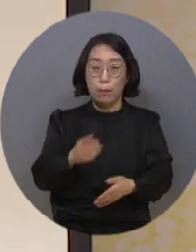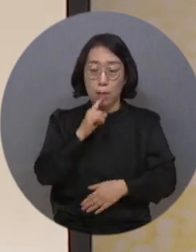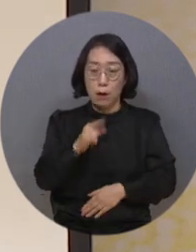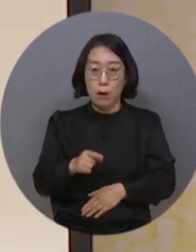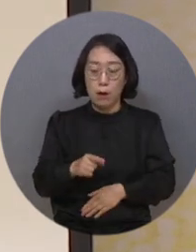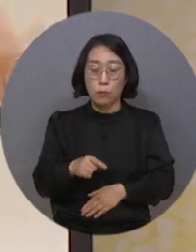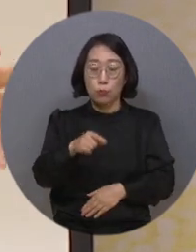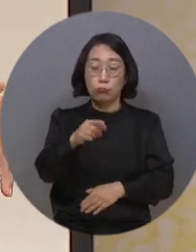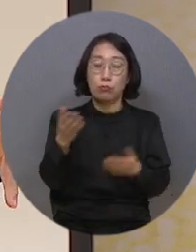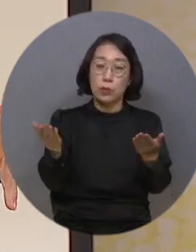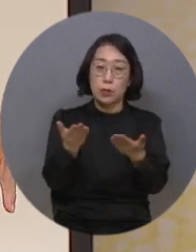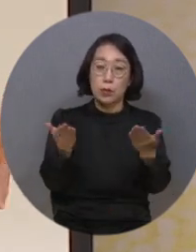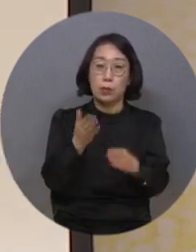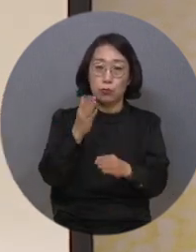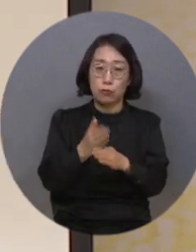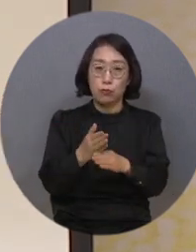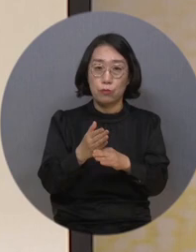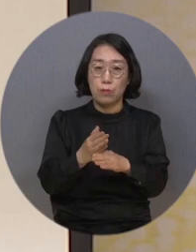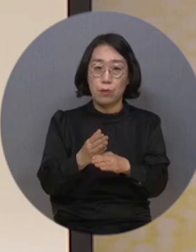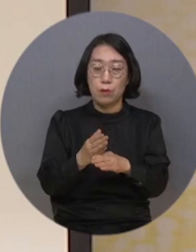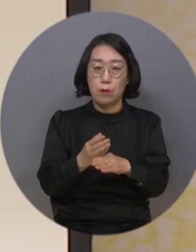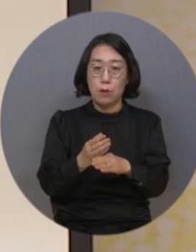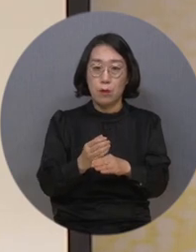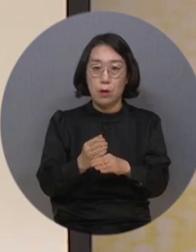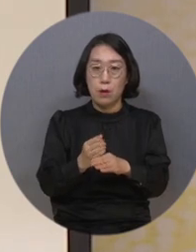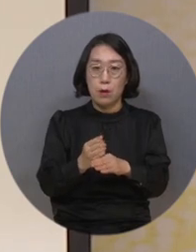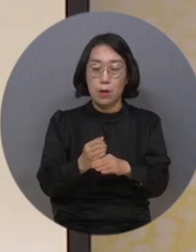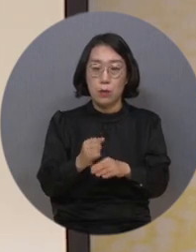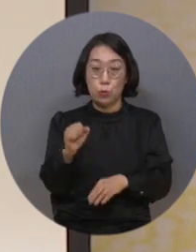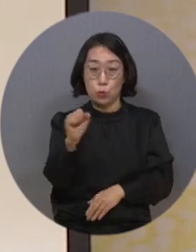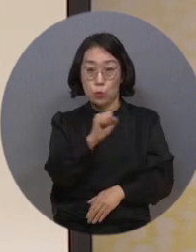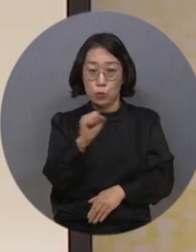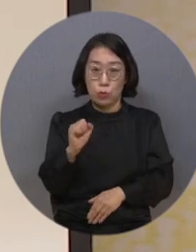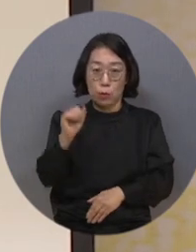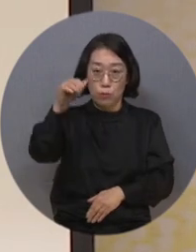일을 했는데 그때 기초공사를 하고 있어요. 크레인을 조종하고 있었거든요. 제가요.